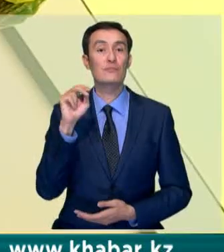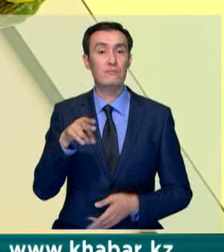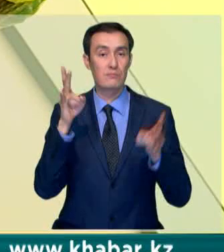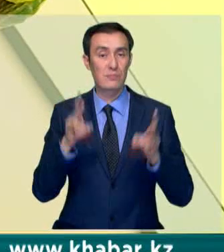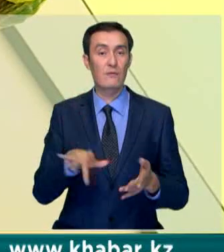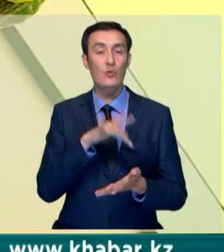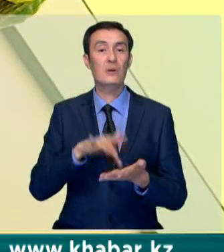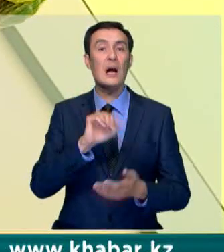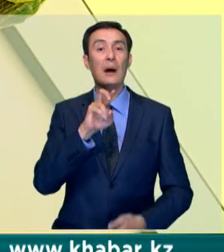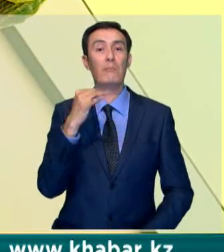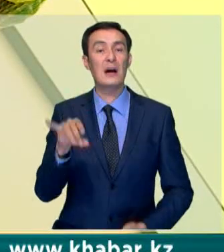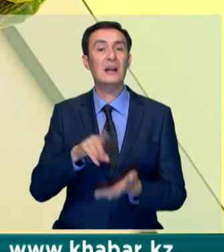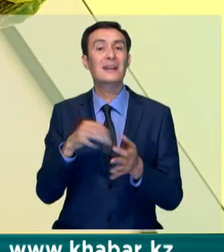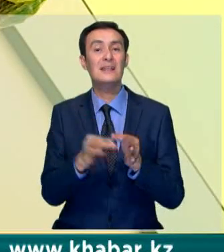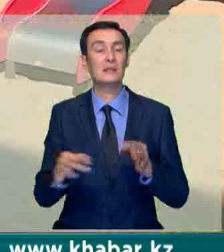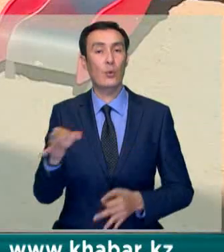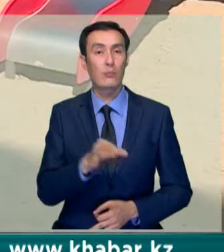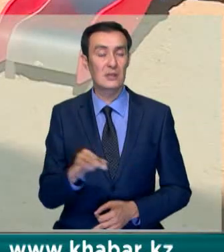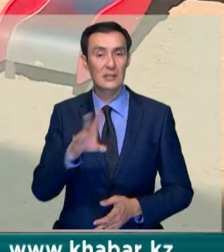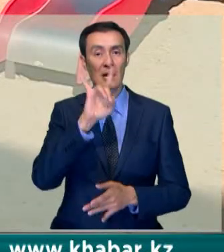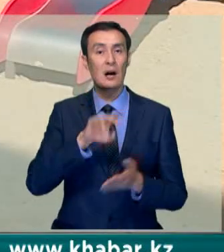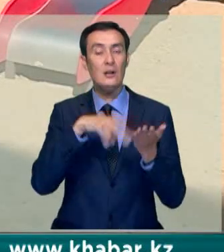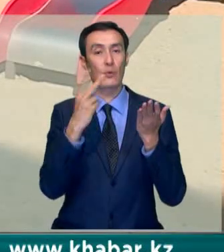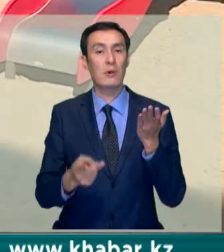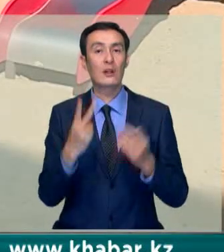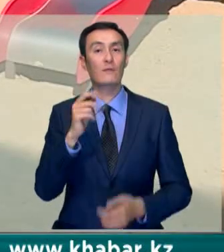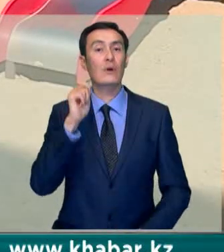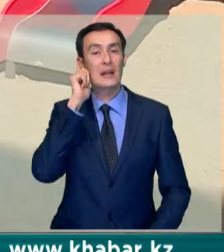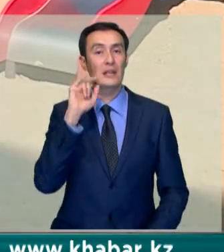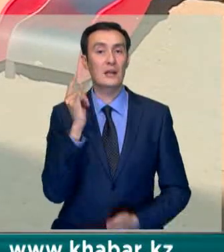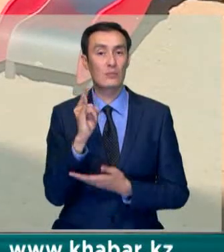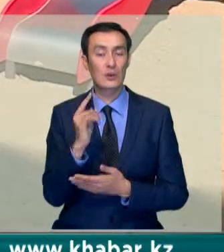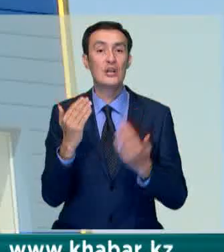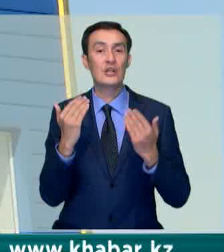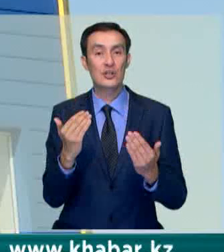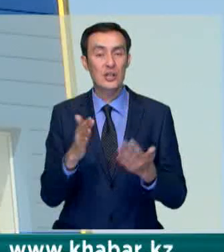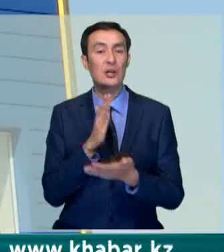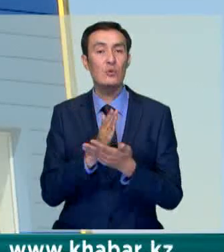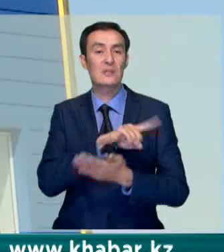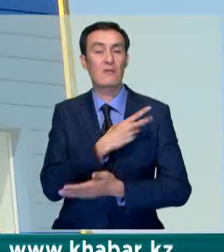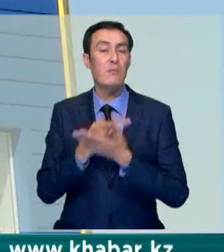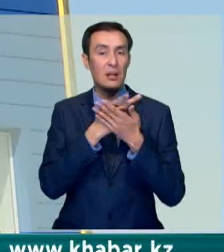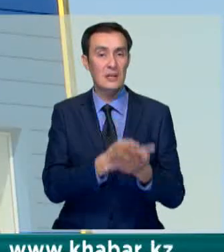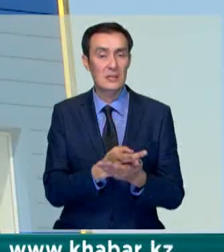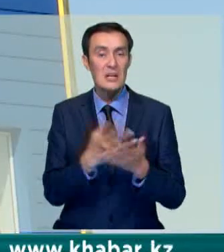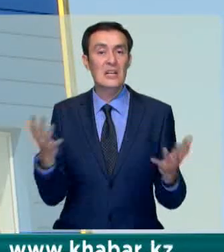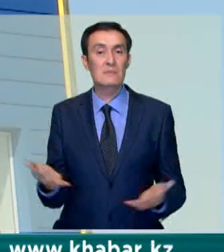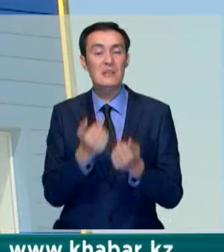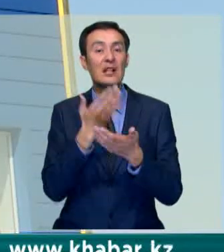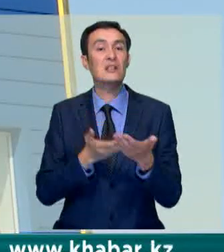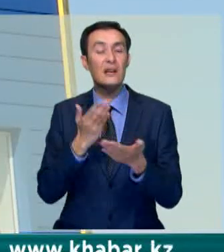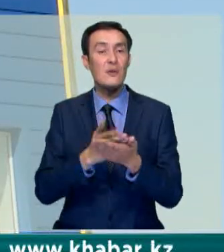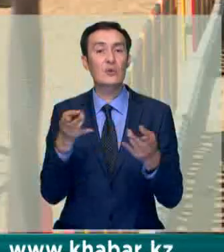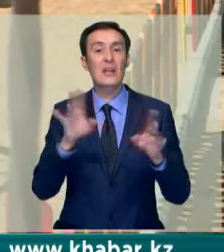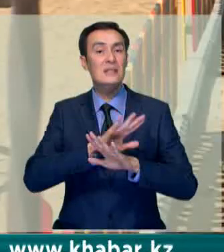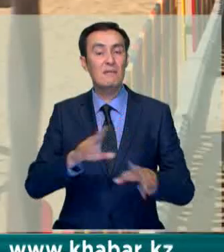ЧП случилось в Абае, Карагандинской области. Из окна выпал 2-летний малыш. Сейчас он находится в больнице. Спасатели советуют